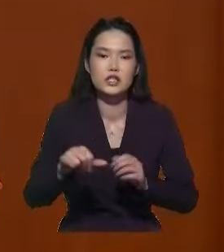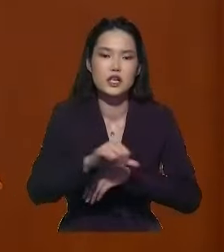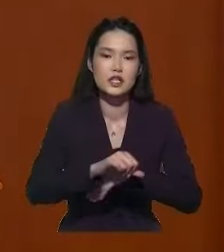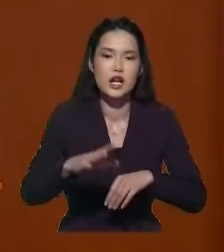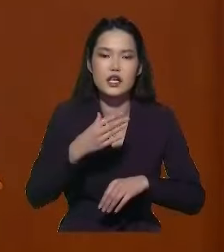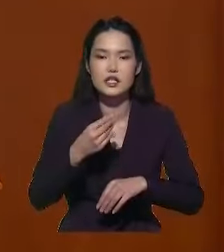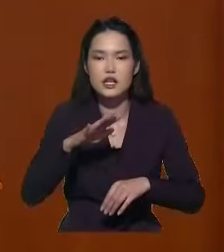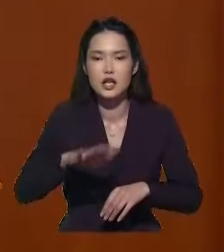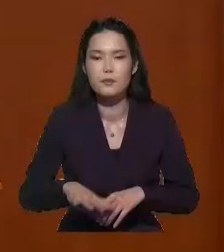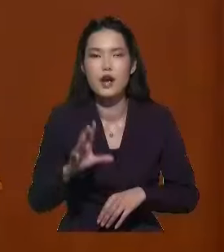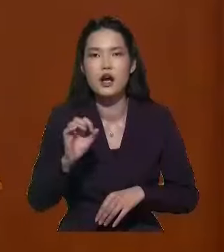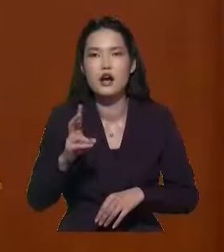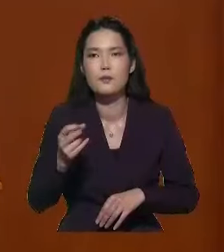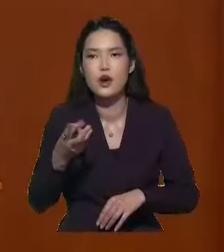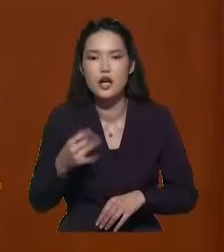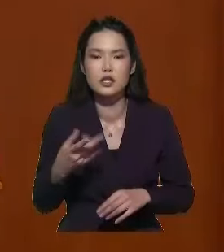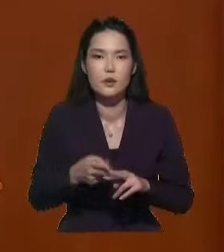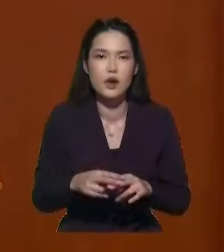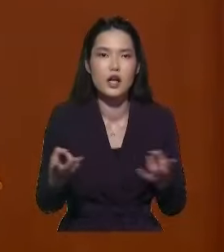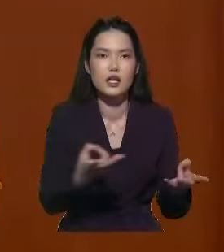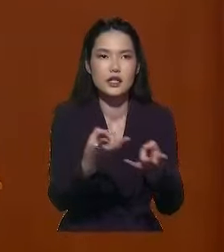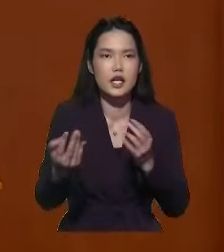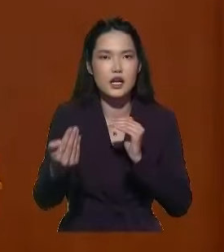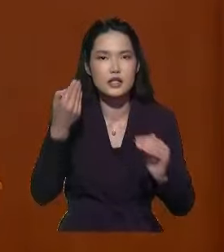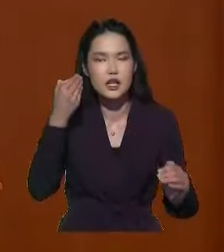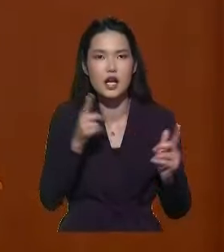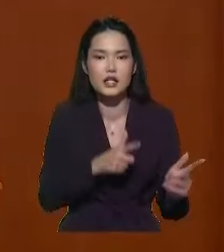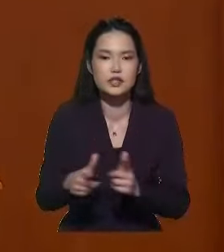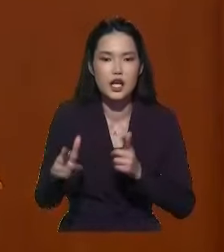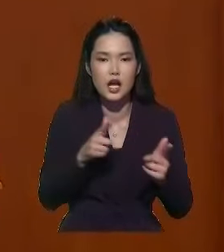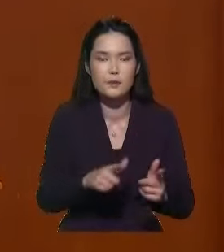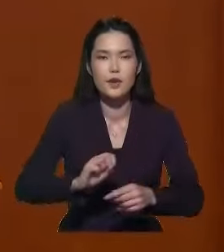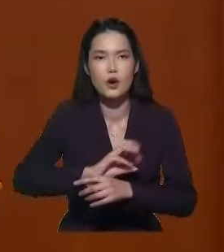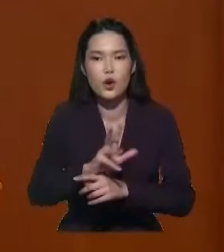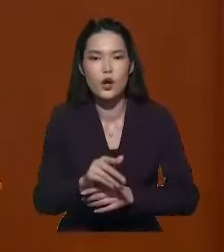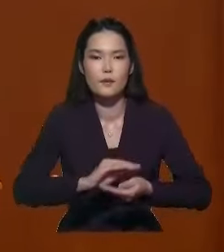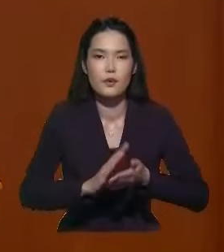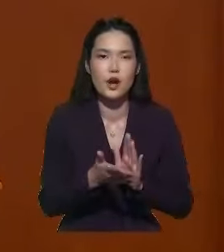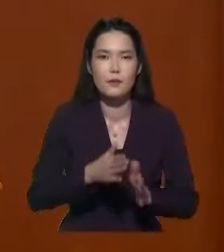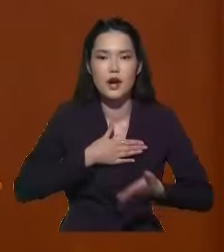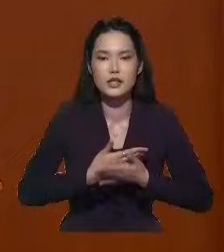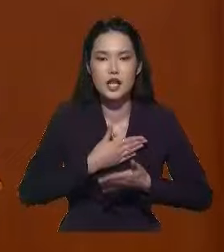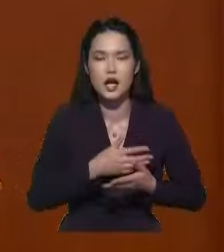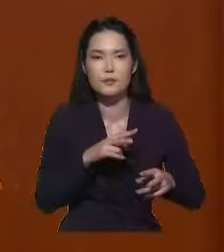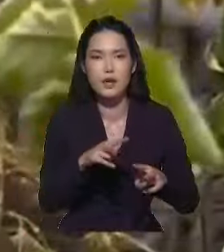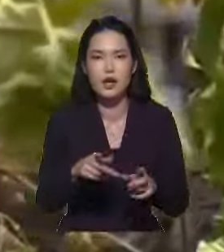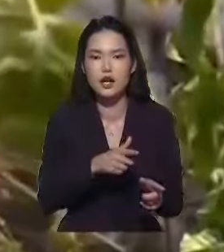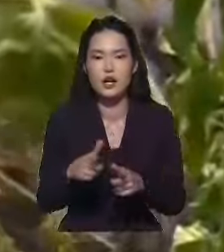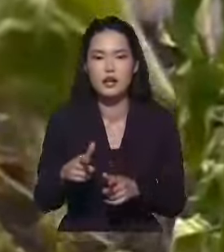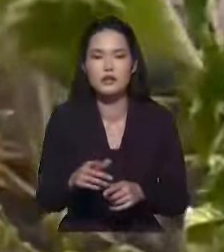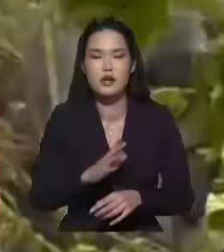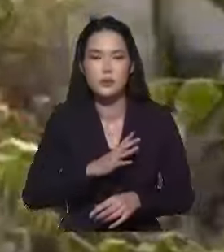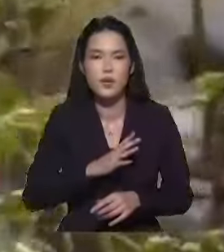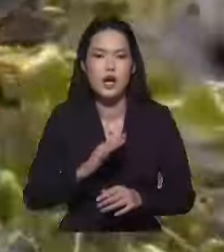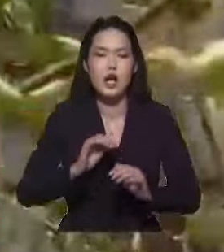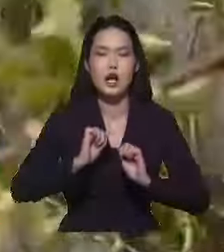и Ерте-Сормана. Поэтому необходимо заранее предусмотреть обновление минерализованных полос и активное патрулирование лесных массивов.